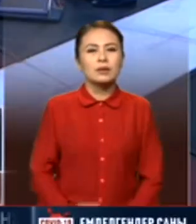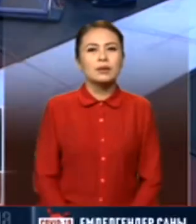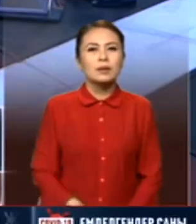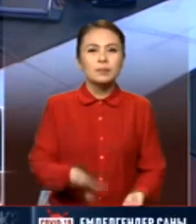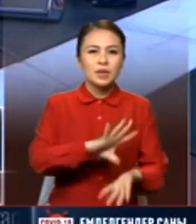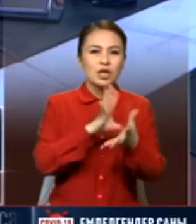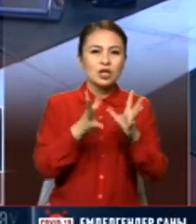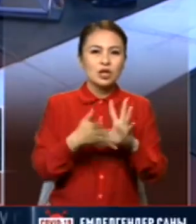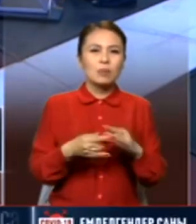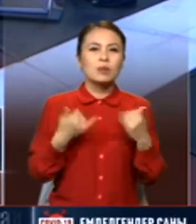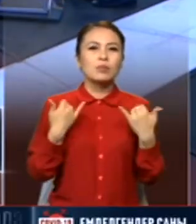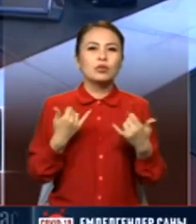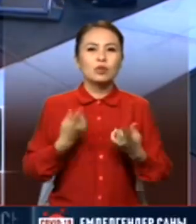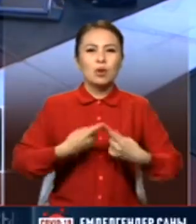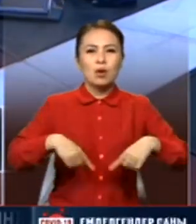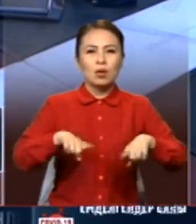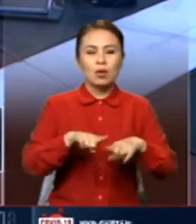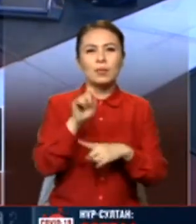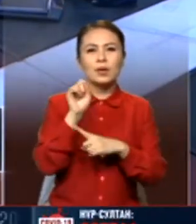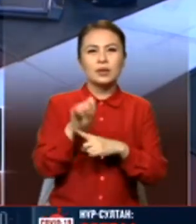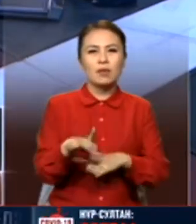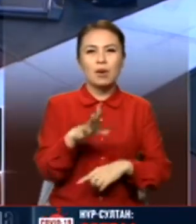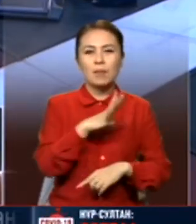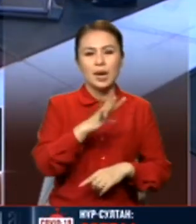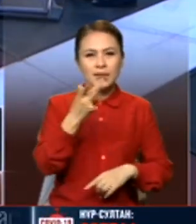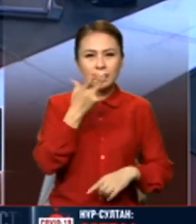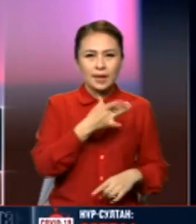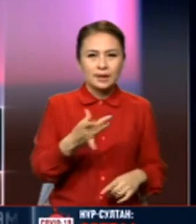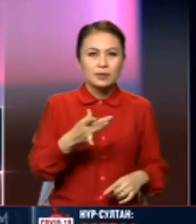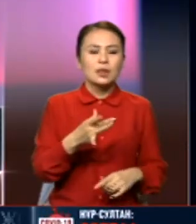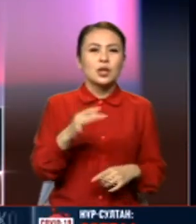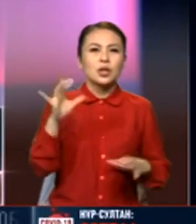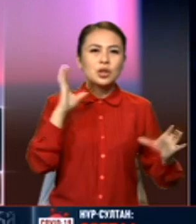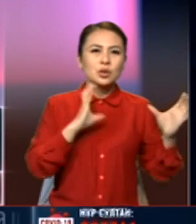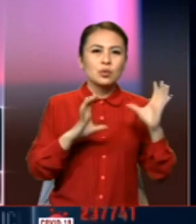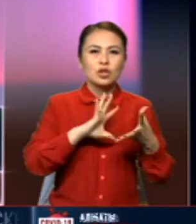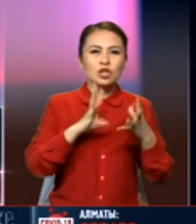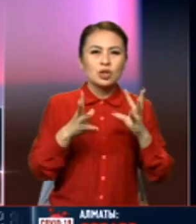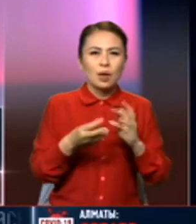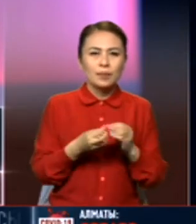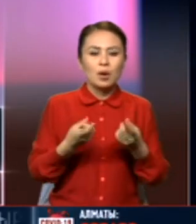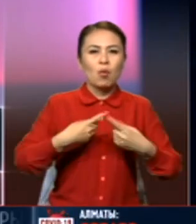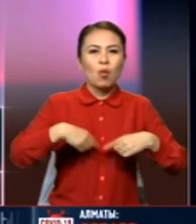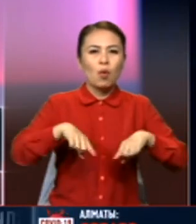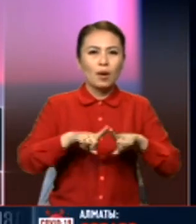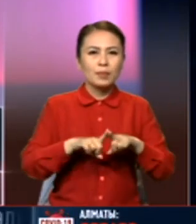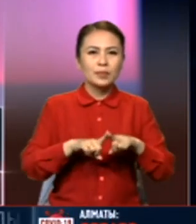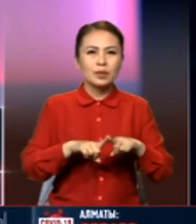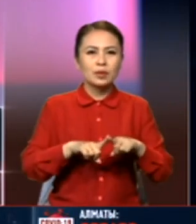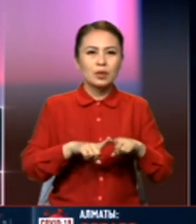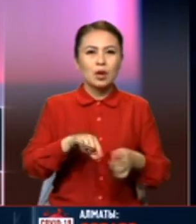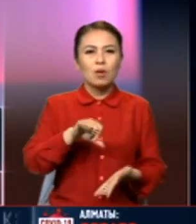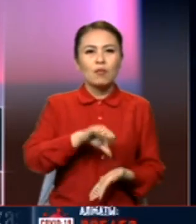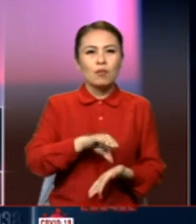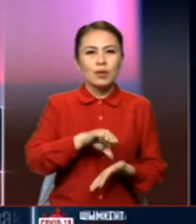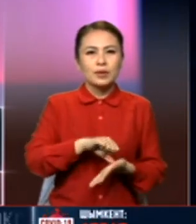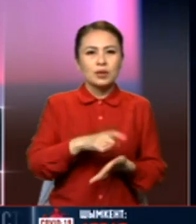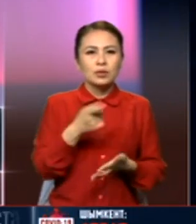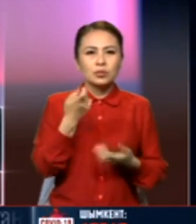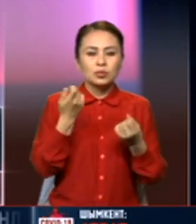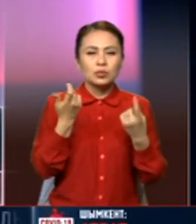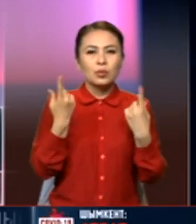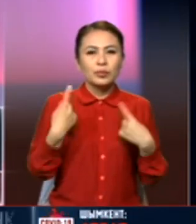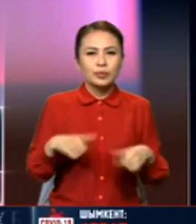бүгінгі қоғамда саяси трансформация үстінде барлық саяси институттардың, жалпы барлық қоғамдық институттардың рөлі мен функциялары өзгеріп